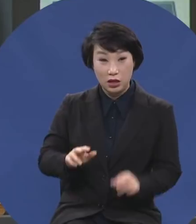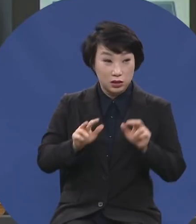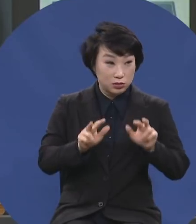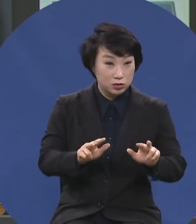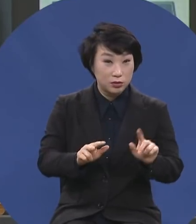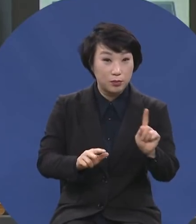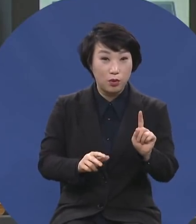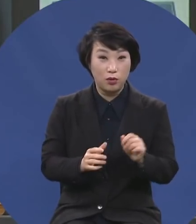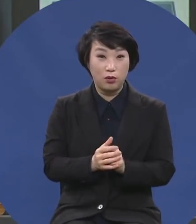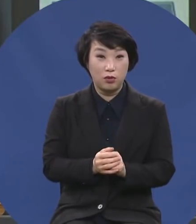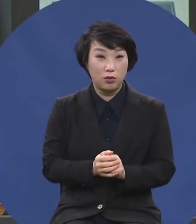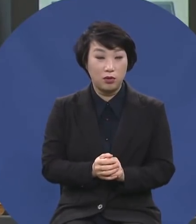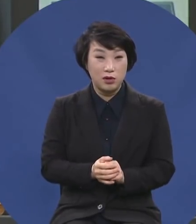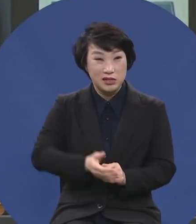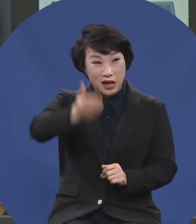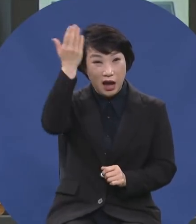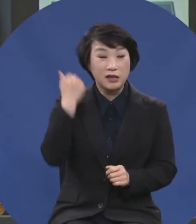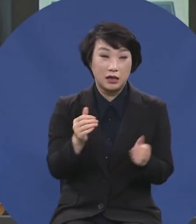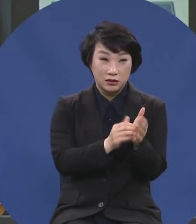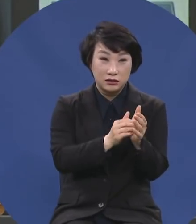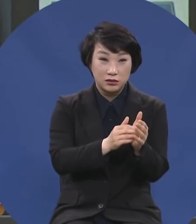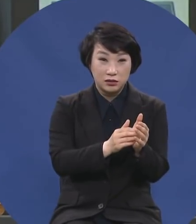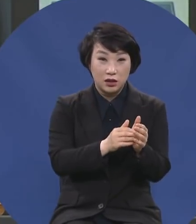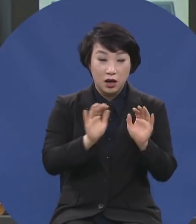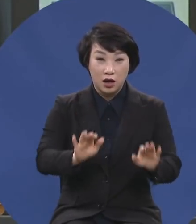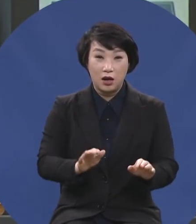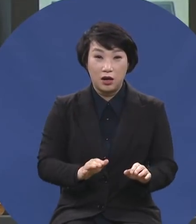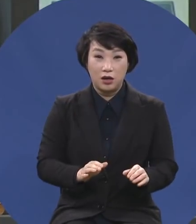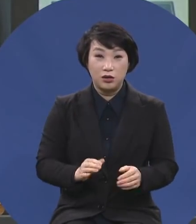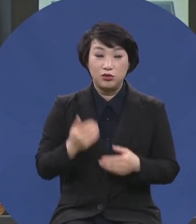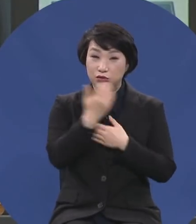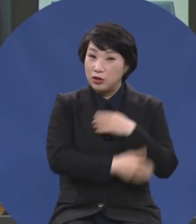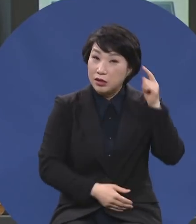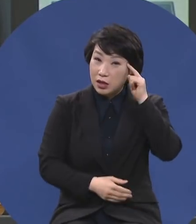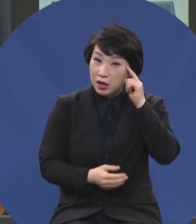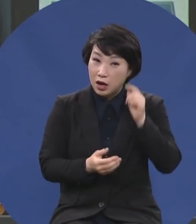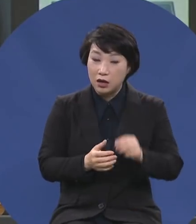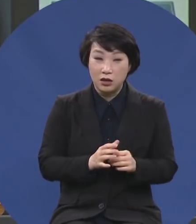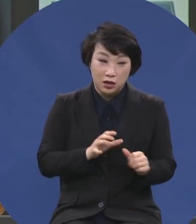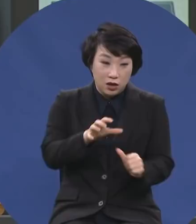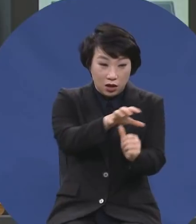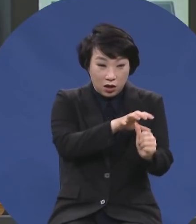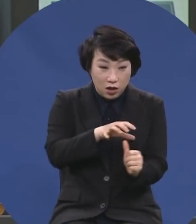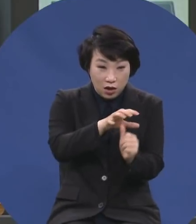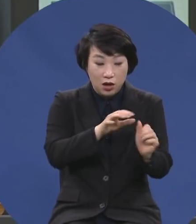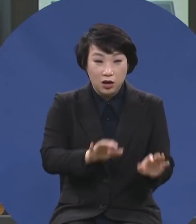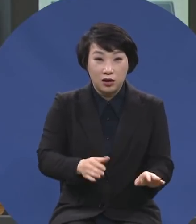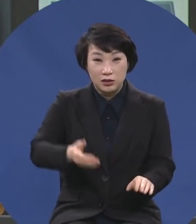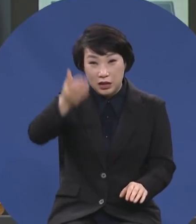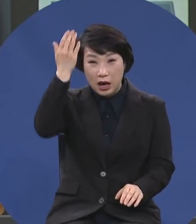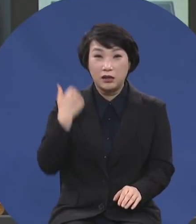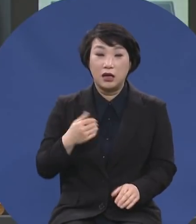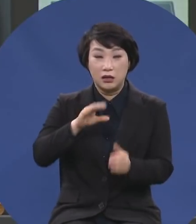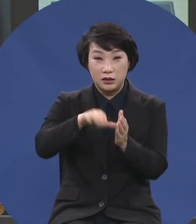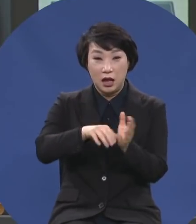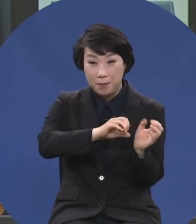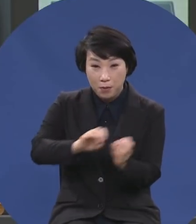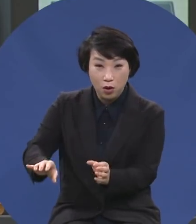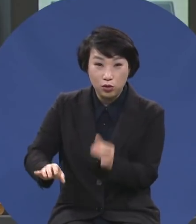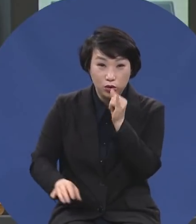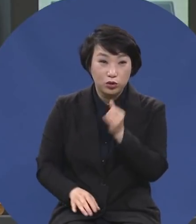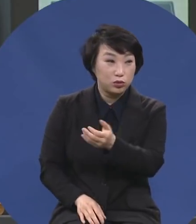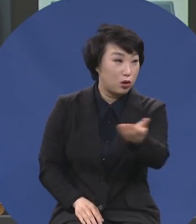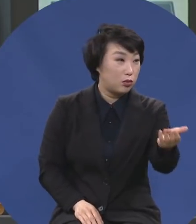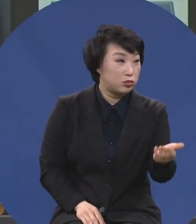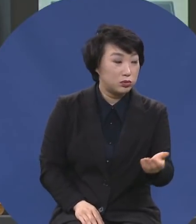지금은 한때 지나서 육신의 생각으로 사로잡혀서 그때를 놓치고 그때를